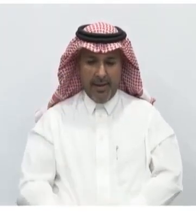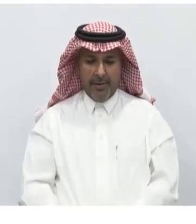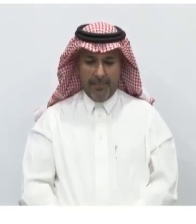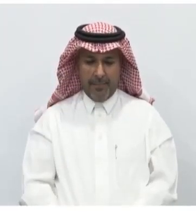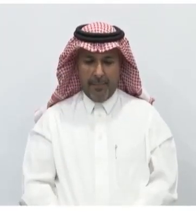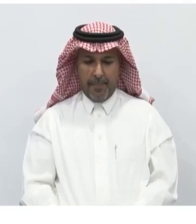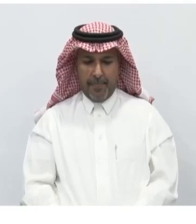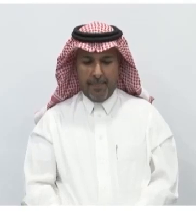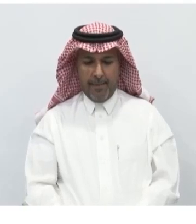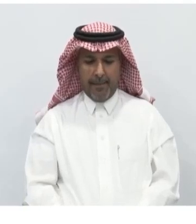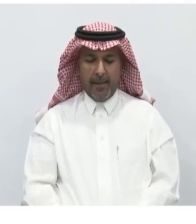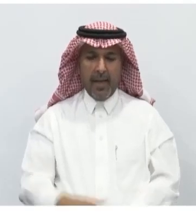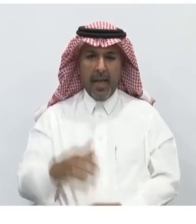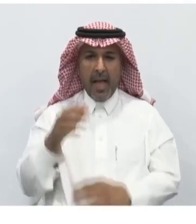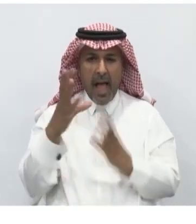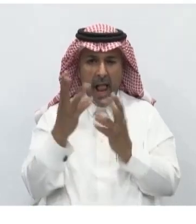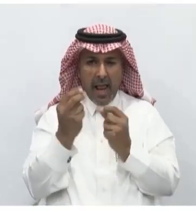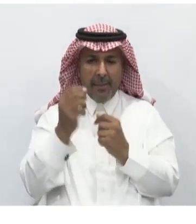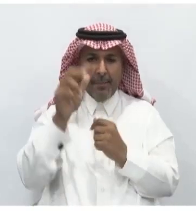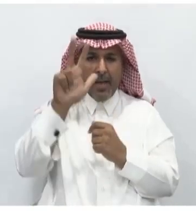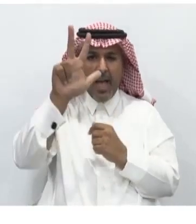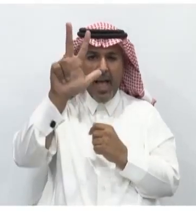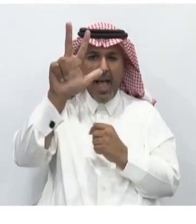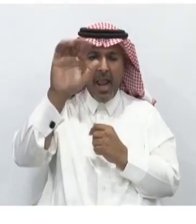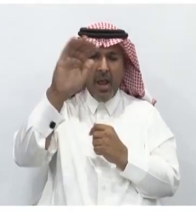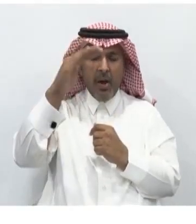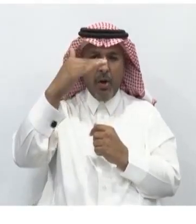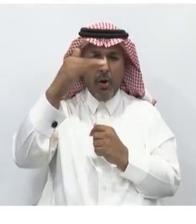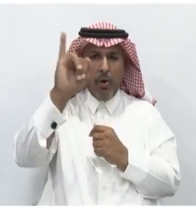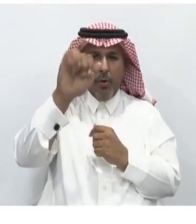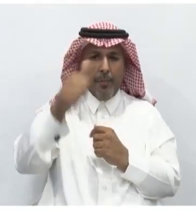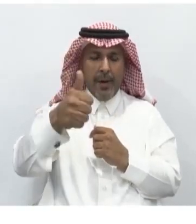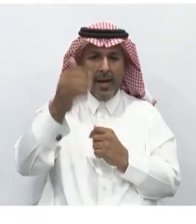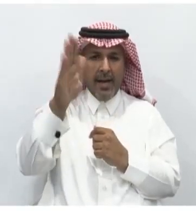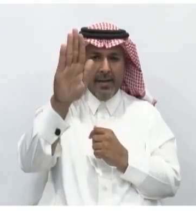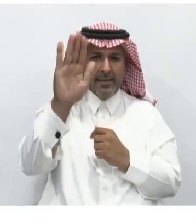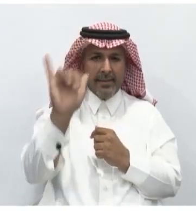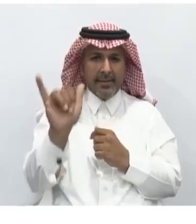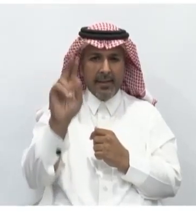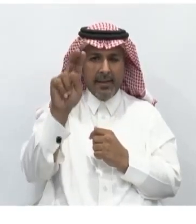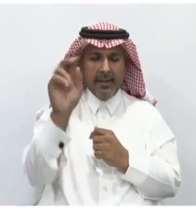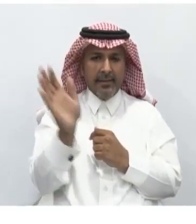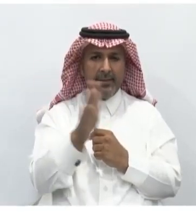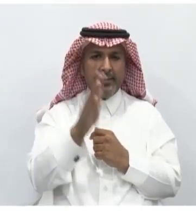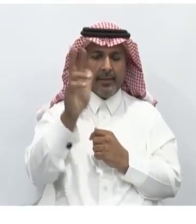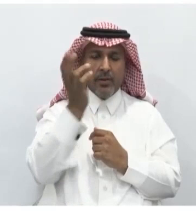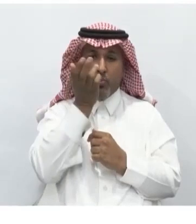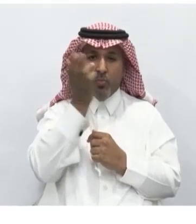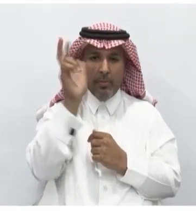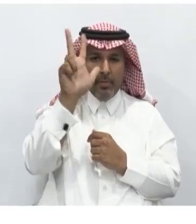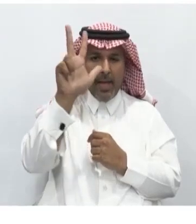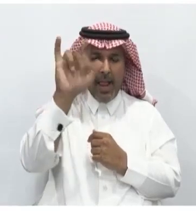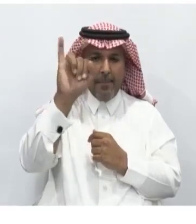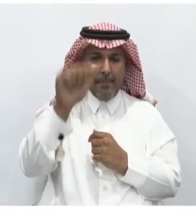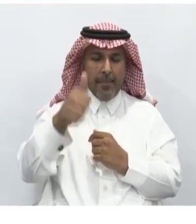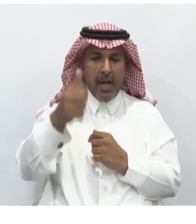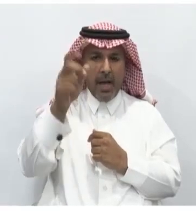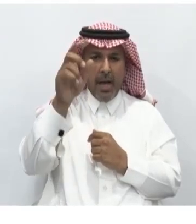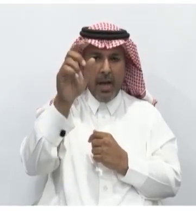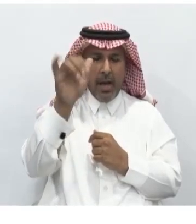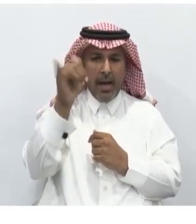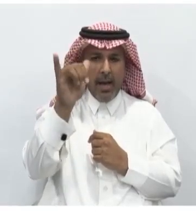استخدام هذا الكسر لاستخراج النسبة بينهم. كيف سأقوم بتقويم الإجابة؟